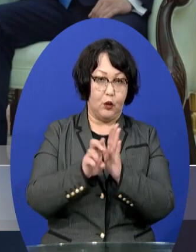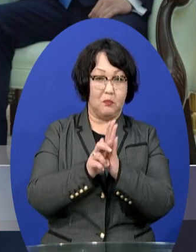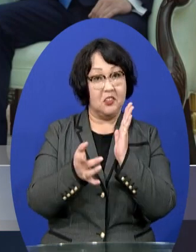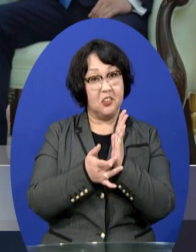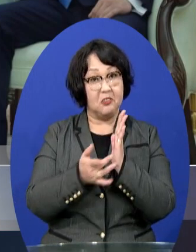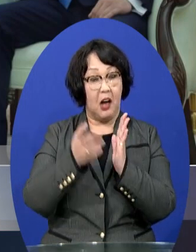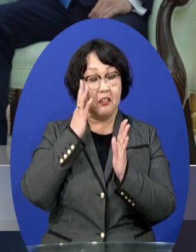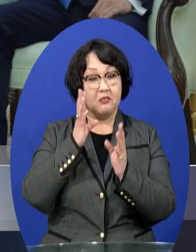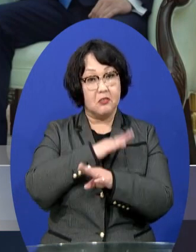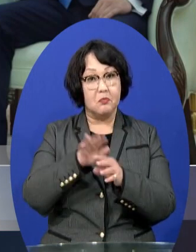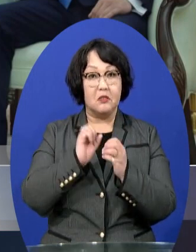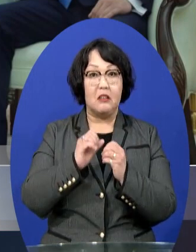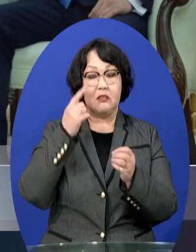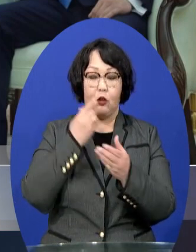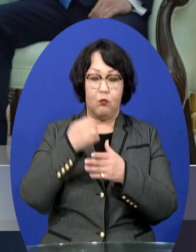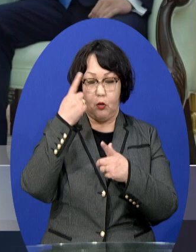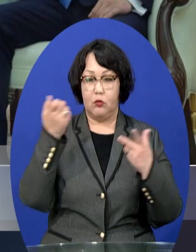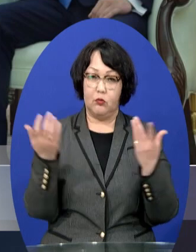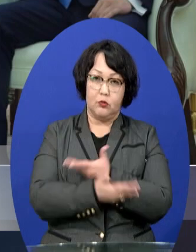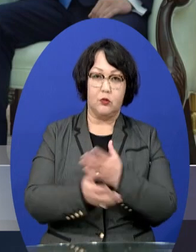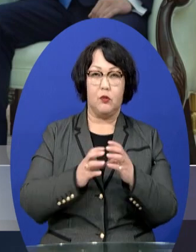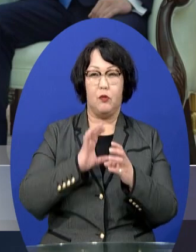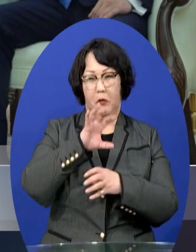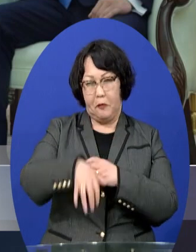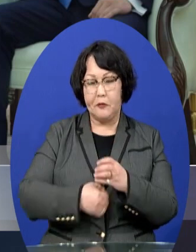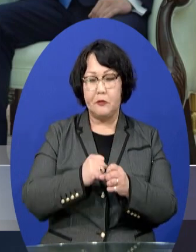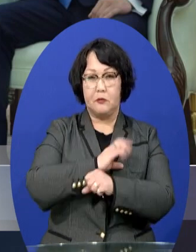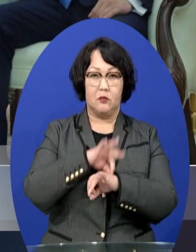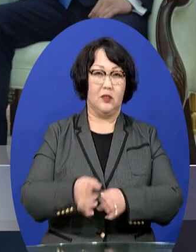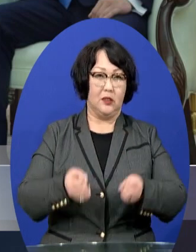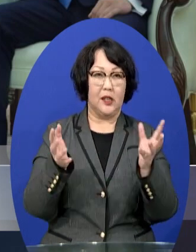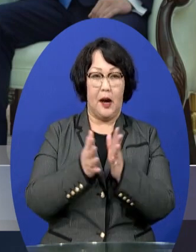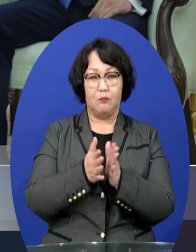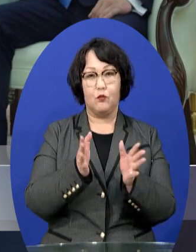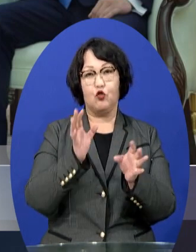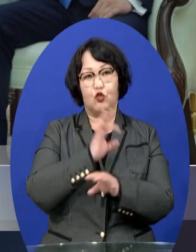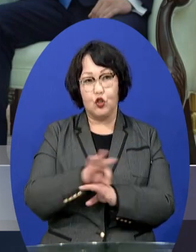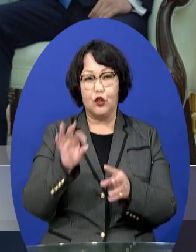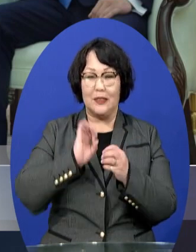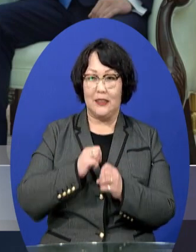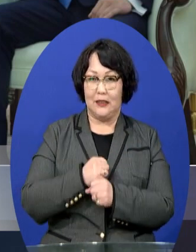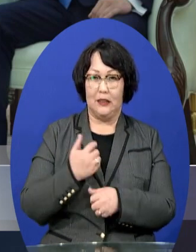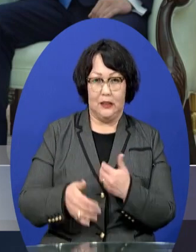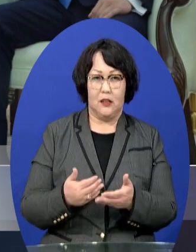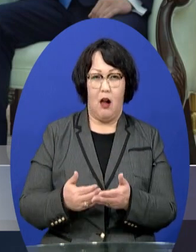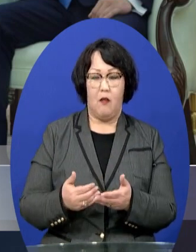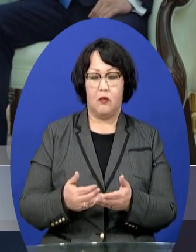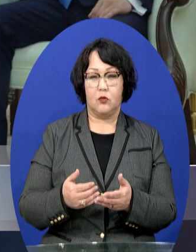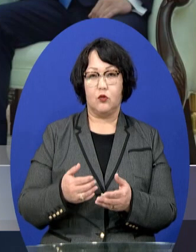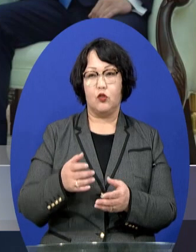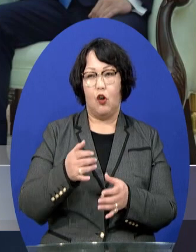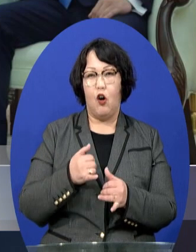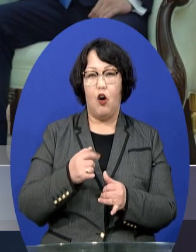солилцлоо. Дэлхийн нийтийг хамарсан цар дахлын хор уршигаас үүдэн хамтарсан төсөл хөтөлбөрүүдийн хэрэгжилт хойшлсоор байгаа хэдий ч ковидос